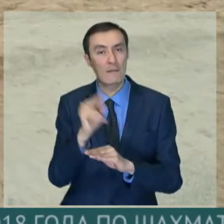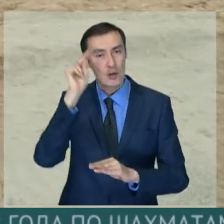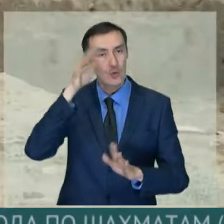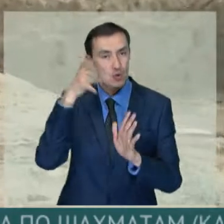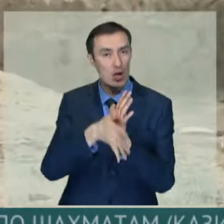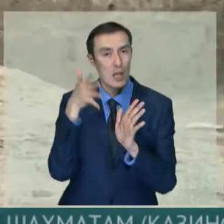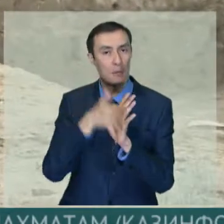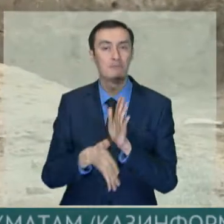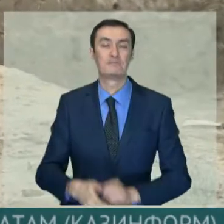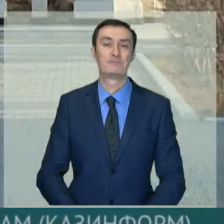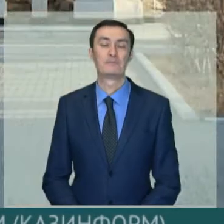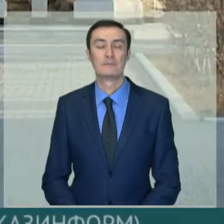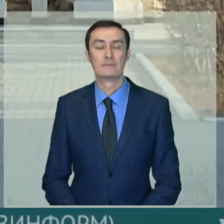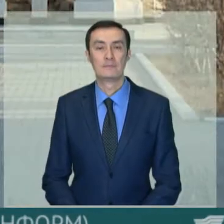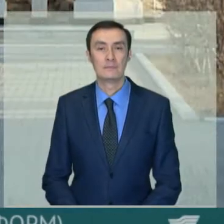изучения.